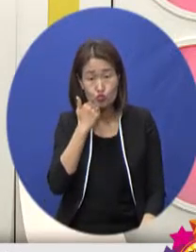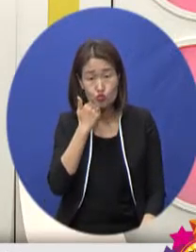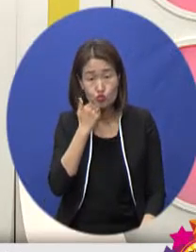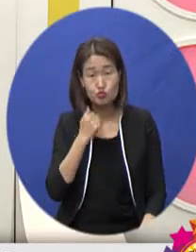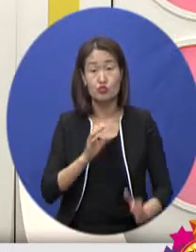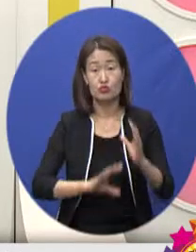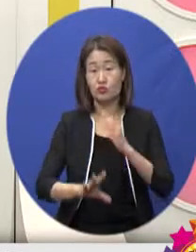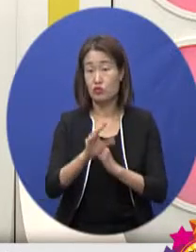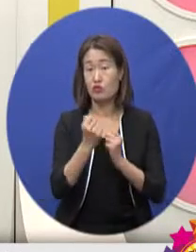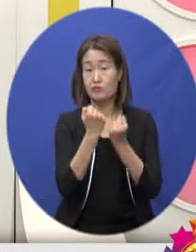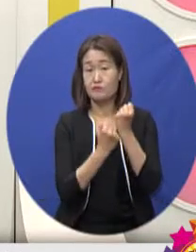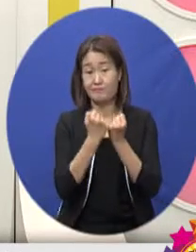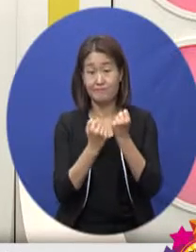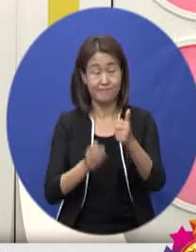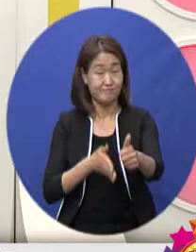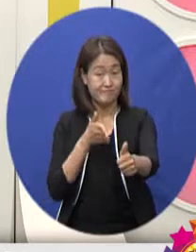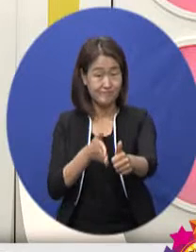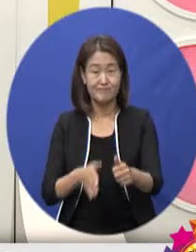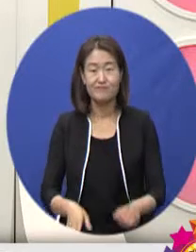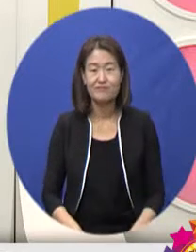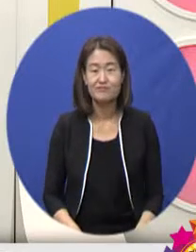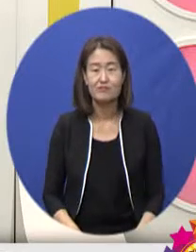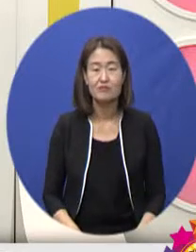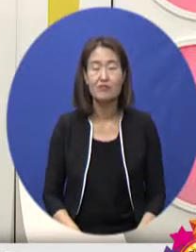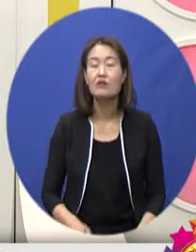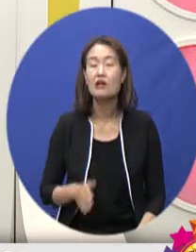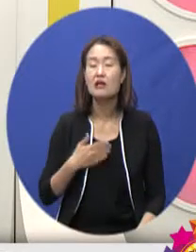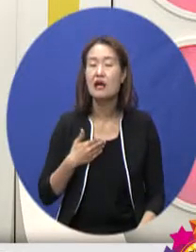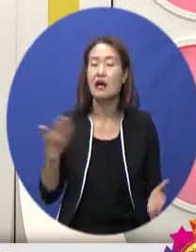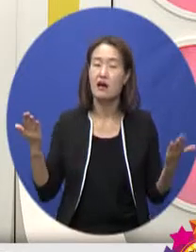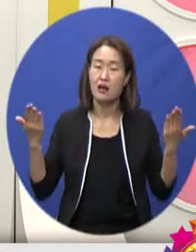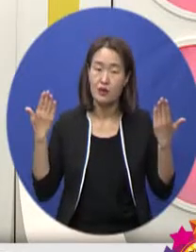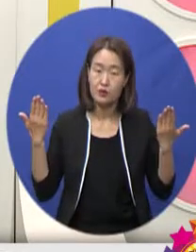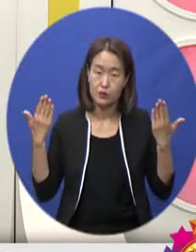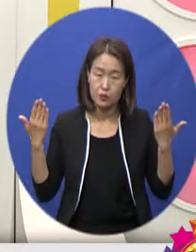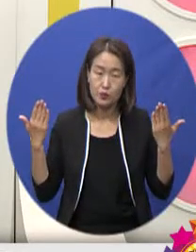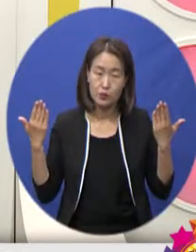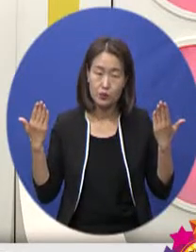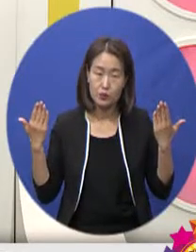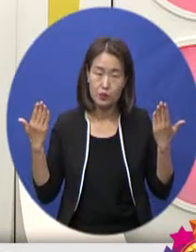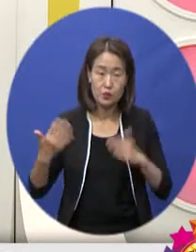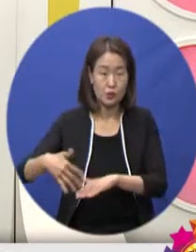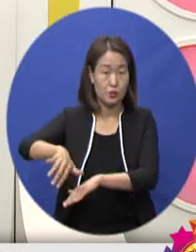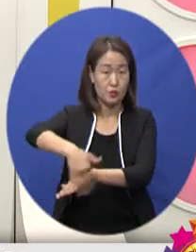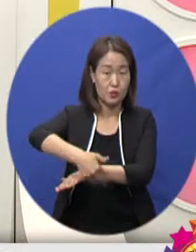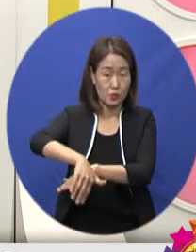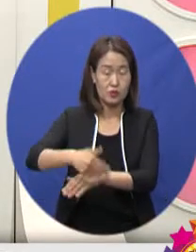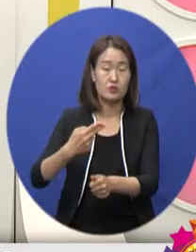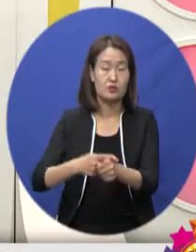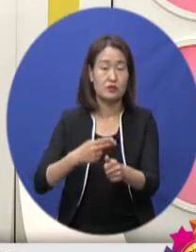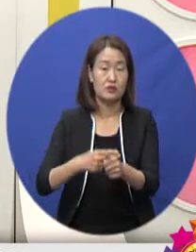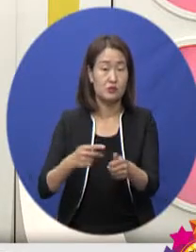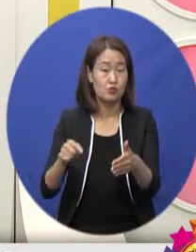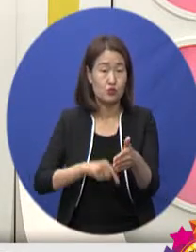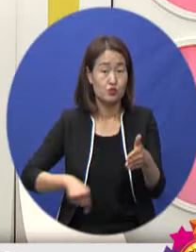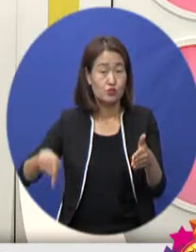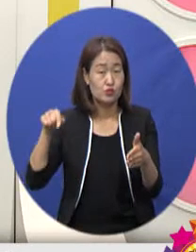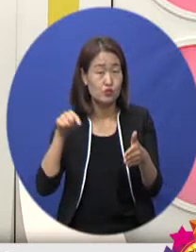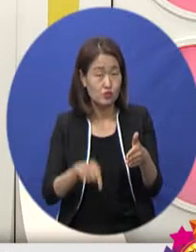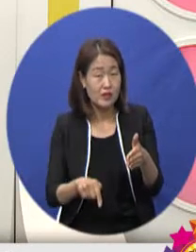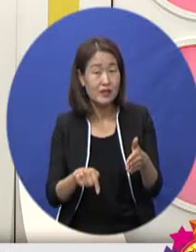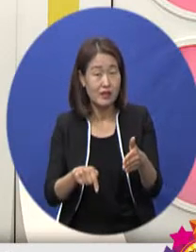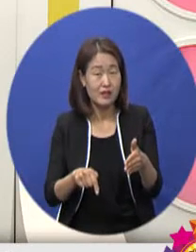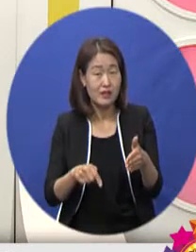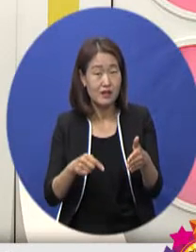더 얘기를 해주셔요. 네, 아니 우리 학교 저 당기는 학교 선생님인데요. 그동안 제가